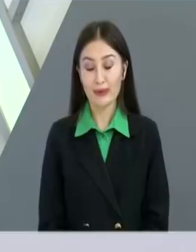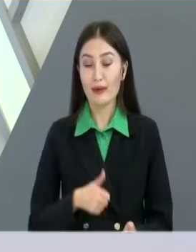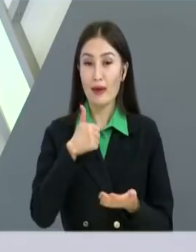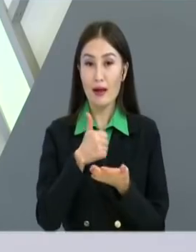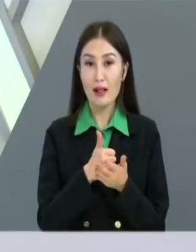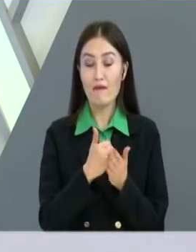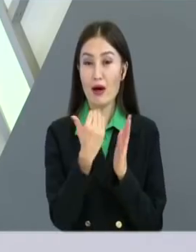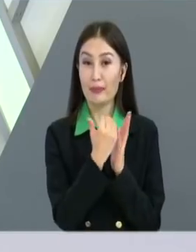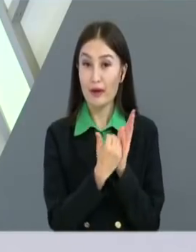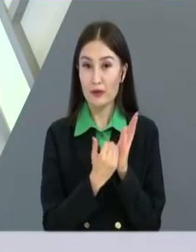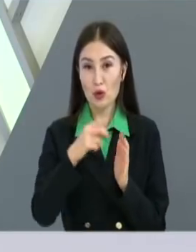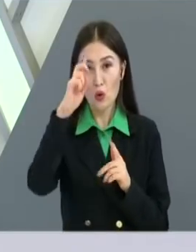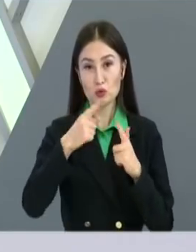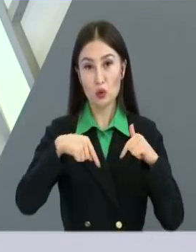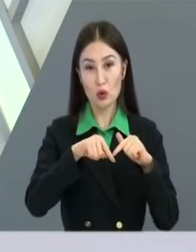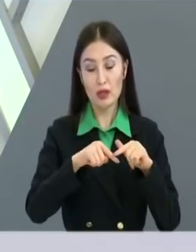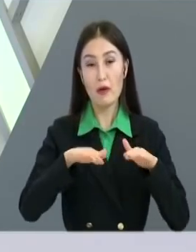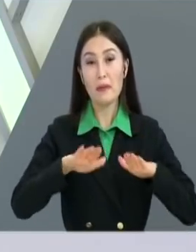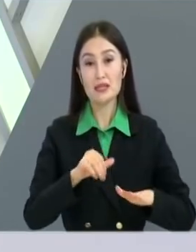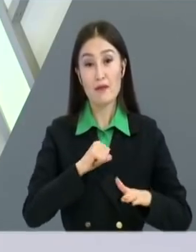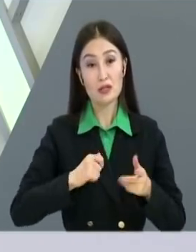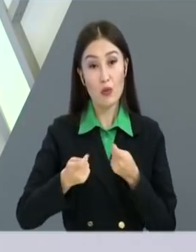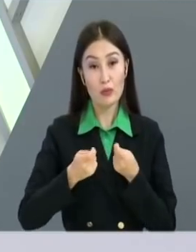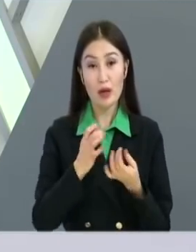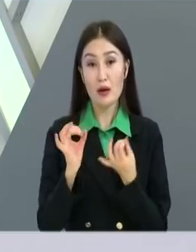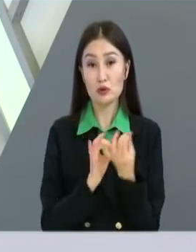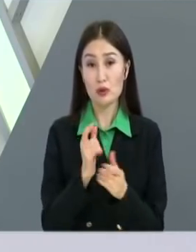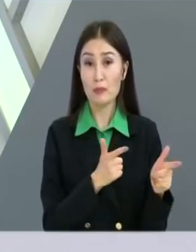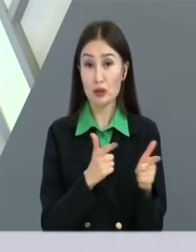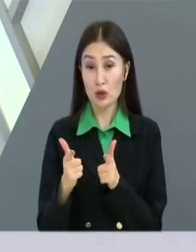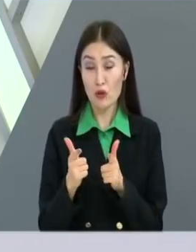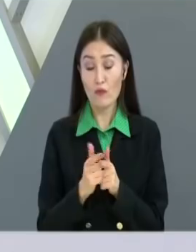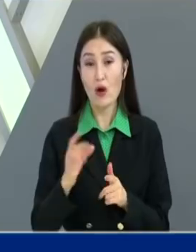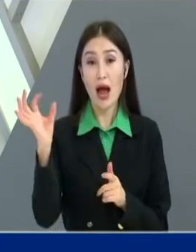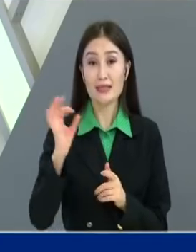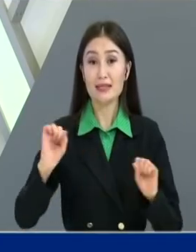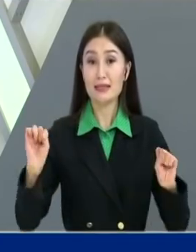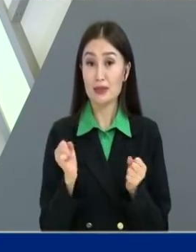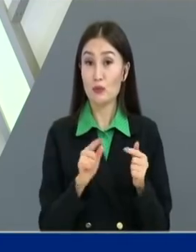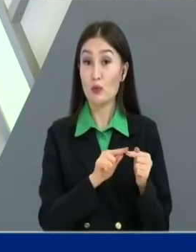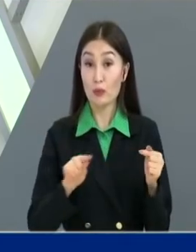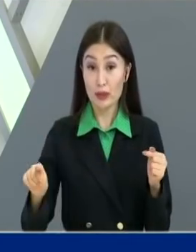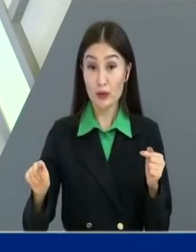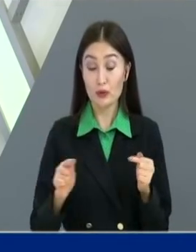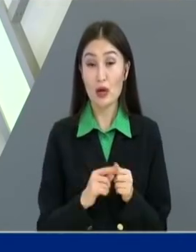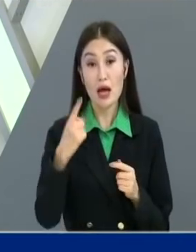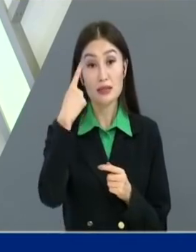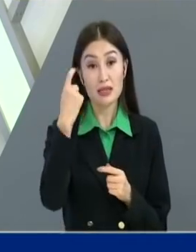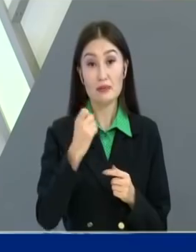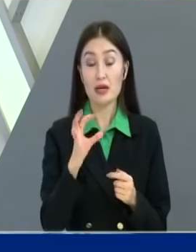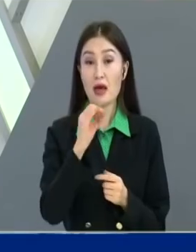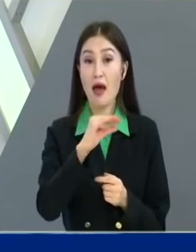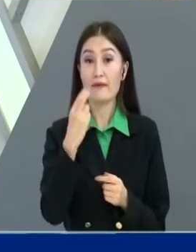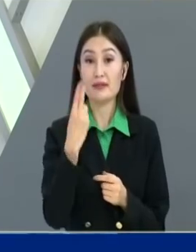Главы профильных госорганов и органов местного самоуправления обсудили подготовку к предстоящему осенне-зимнему периоду, сообщается на